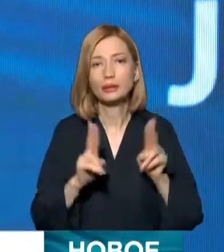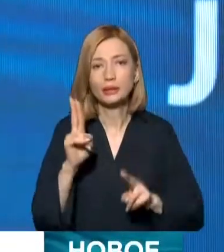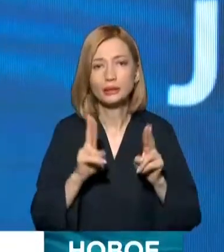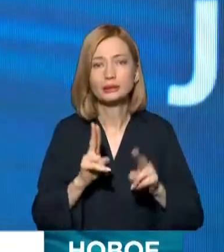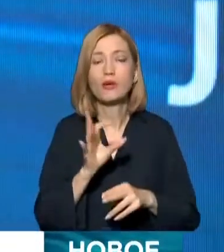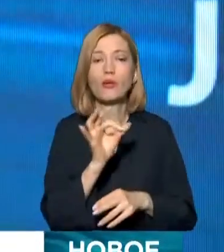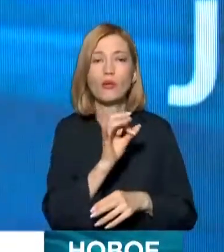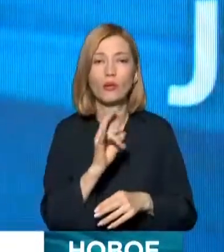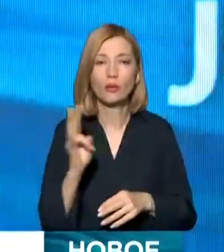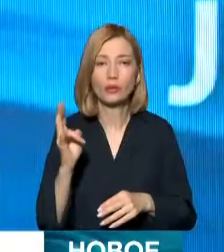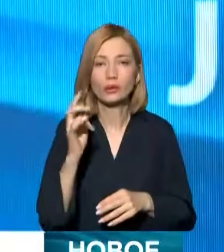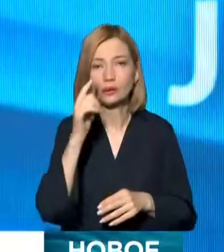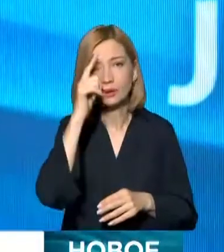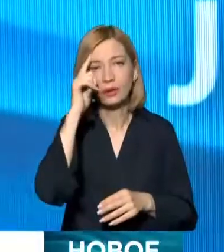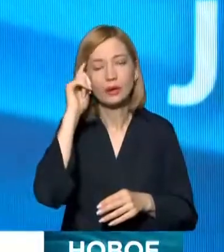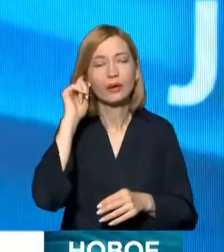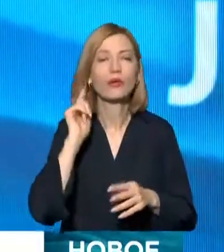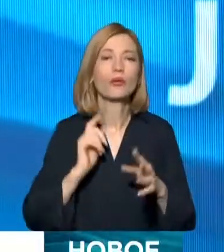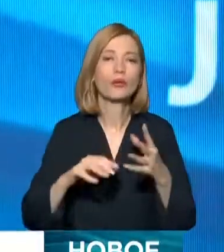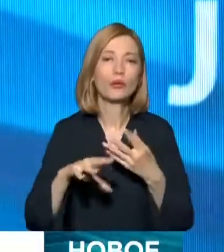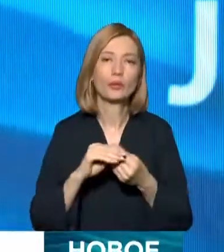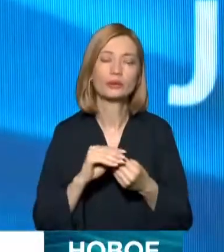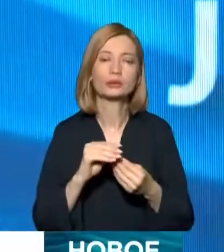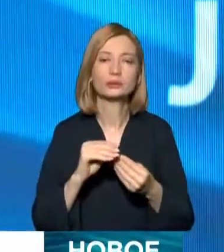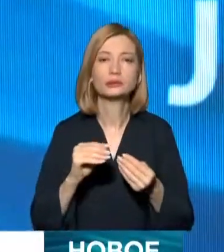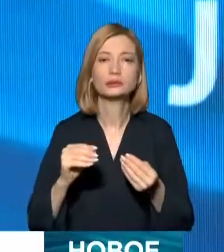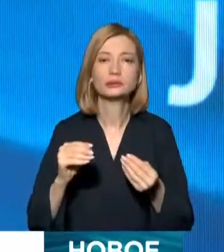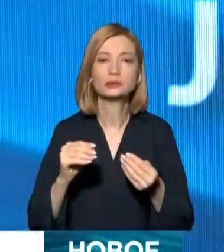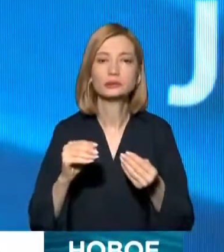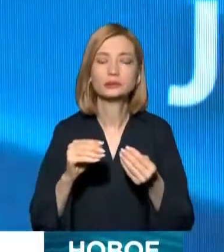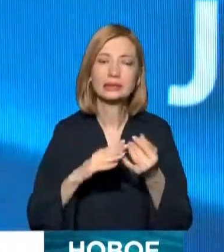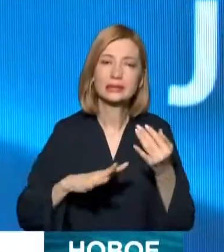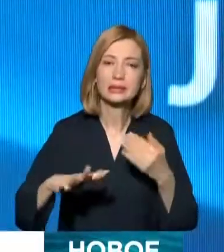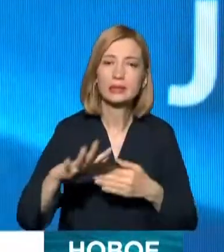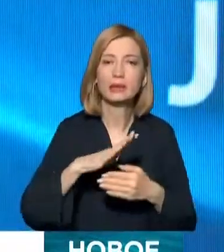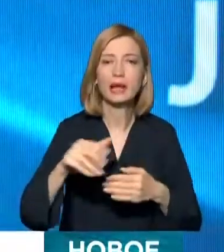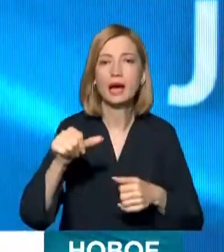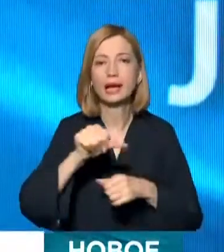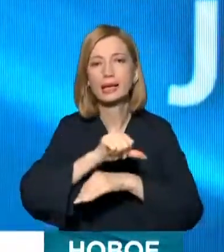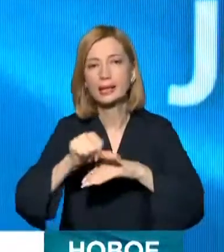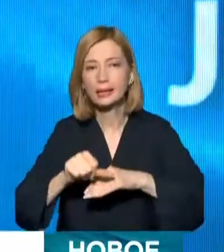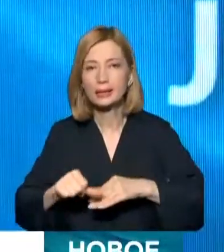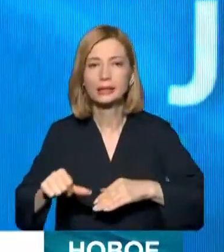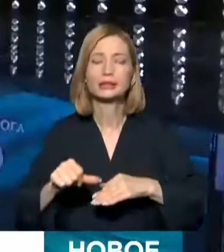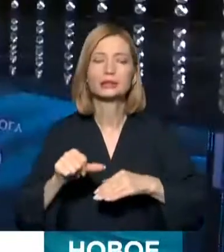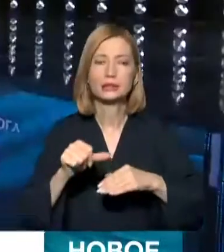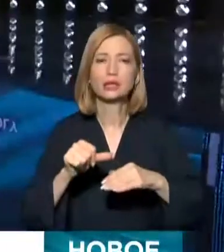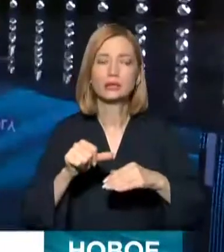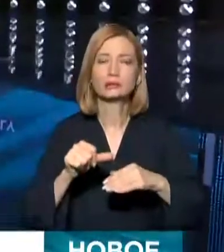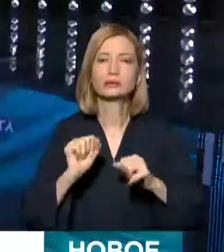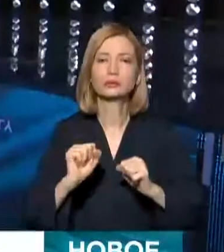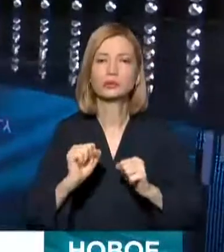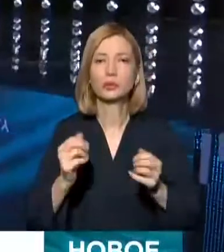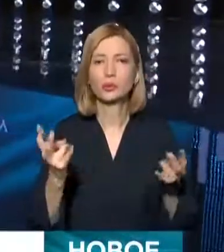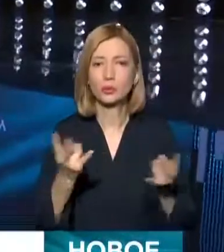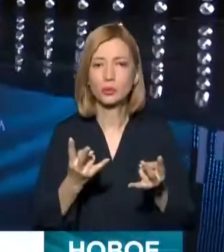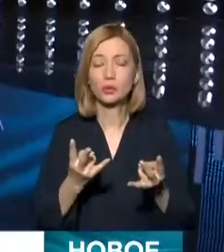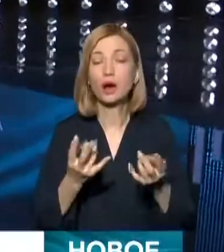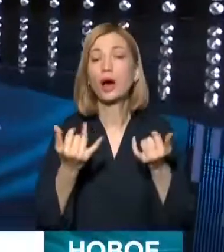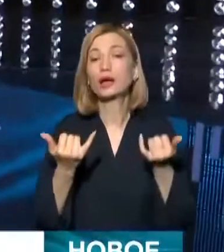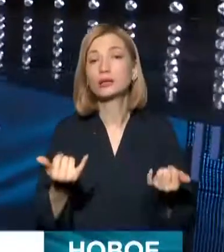ООН о территориальной целостности. То есть сейчас, что происходит в Украине, мы понимаем, столкнулись два принципа устава ООН,